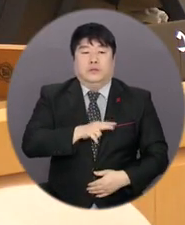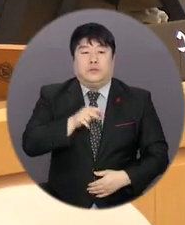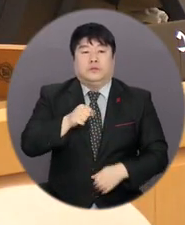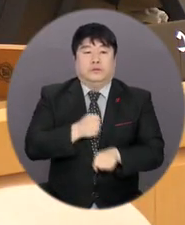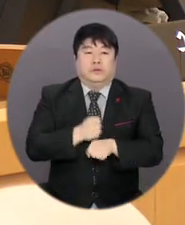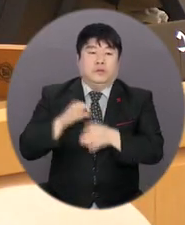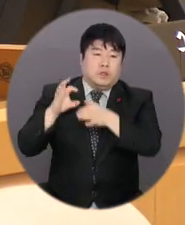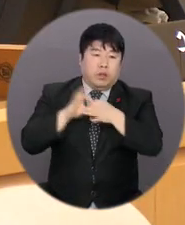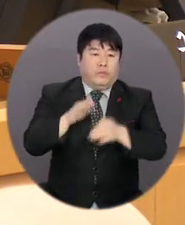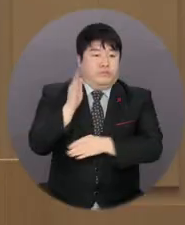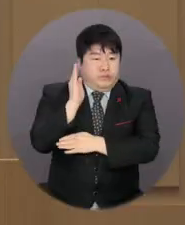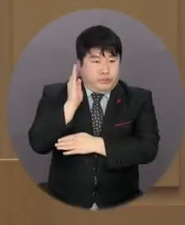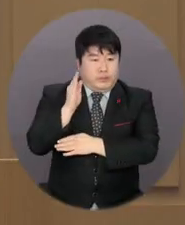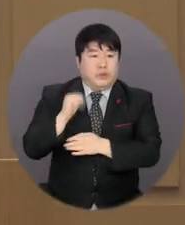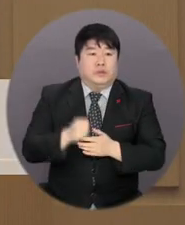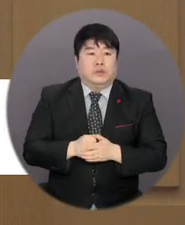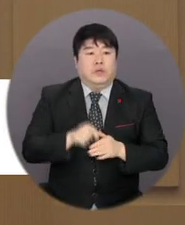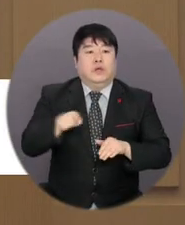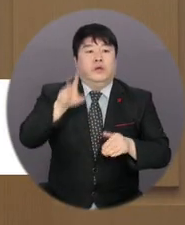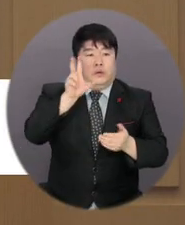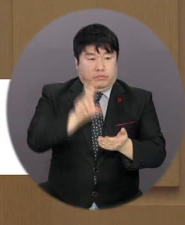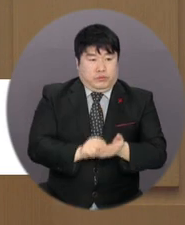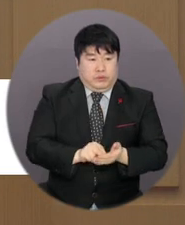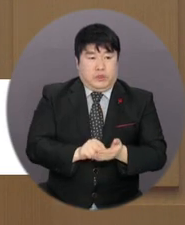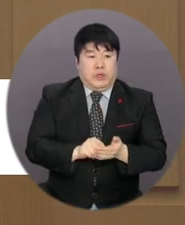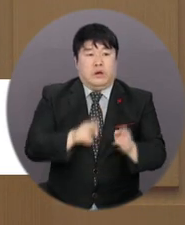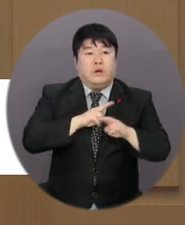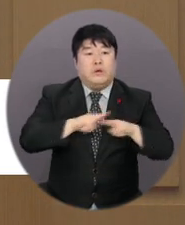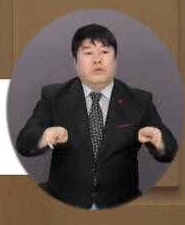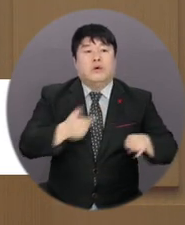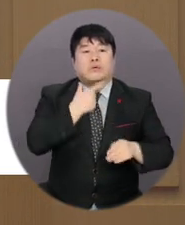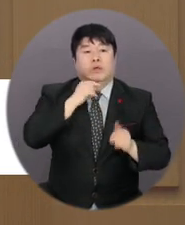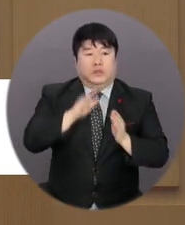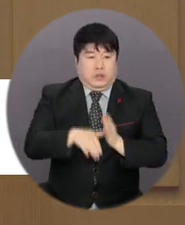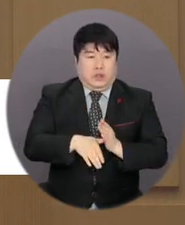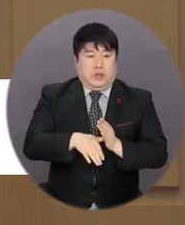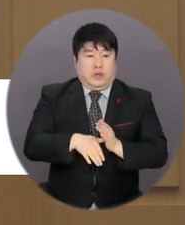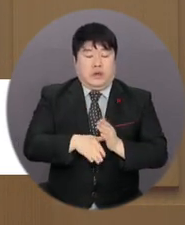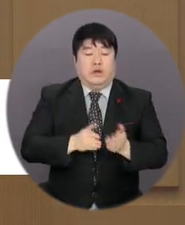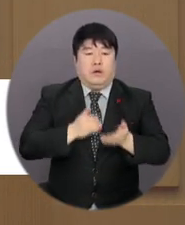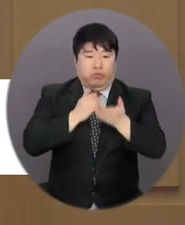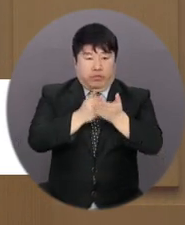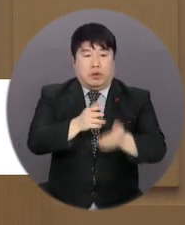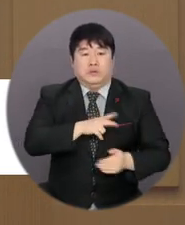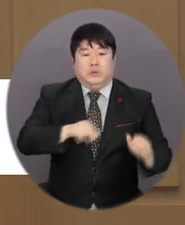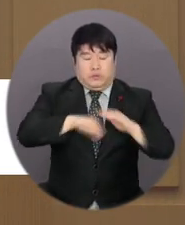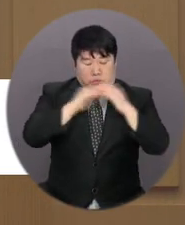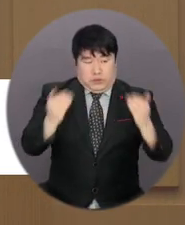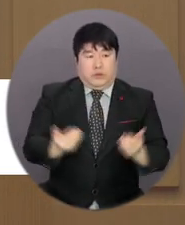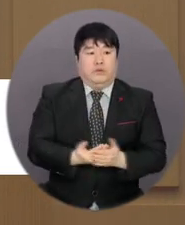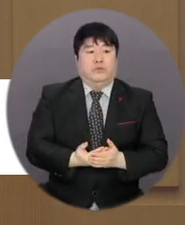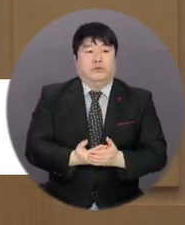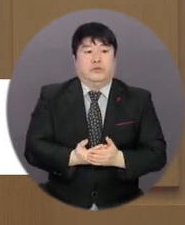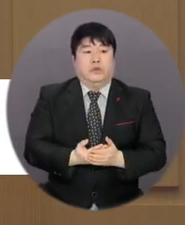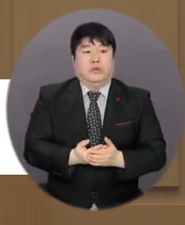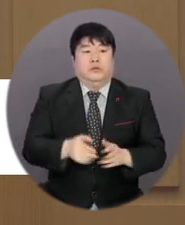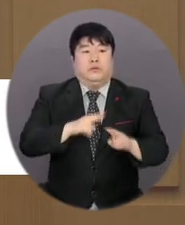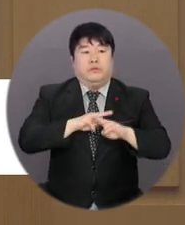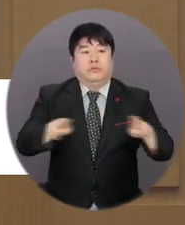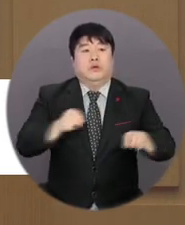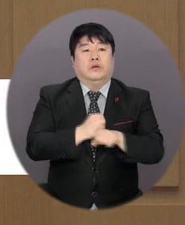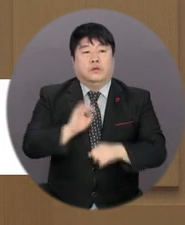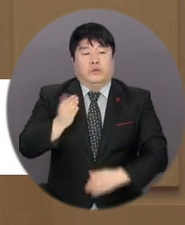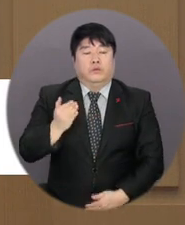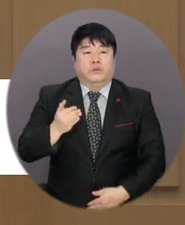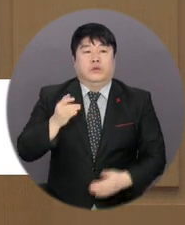발언이 잇따랐고 이 문제를 처리하고자 할 때는 발의한 의원 전원이